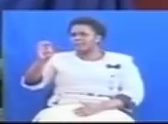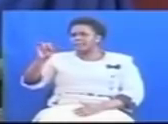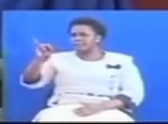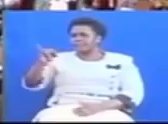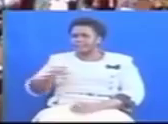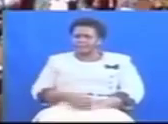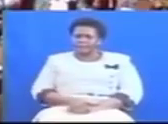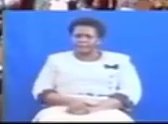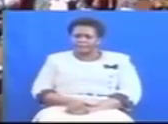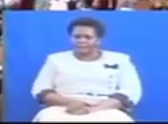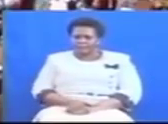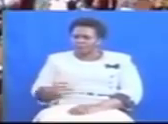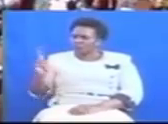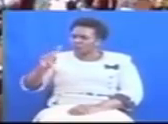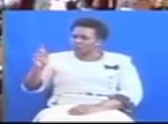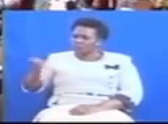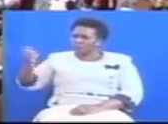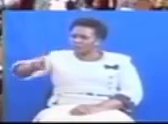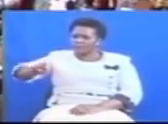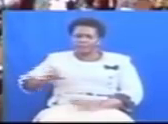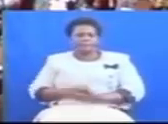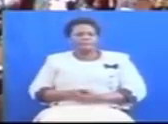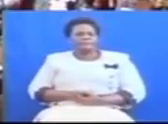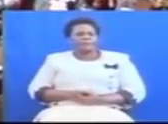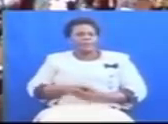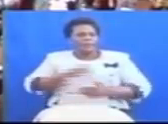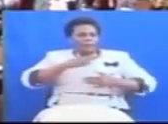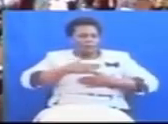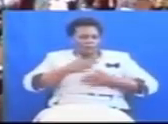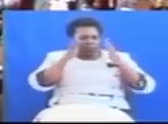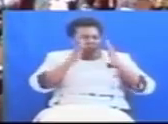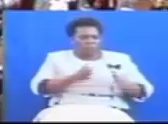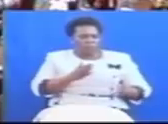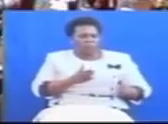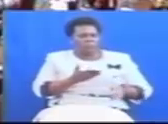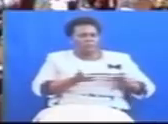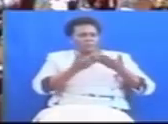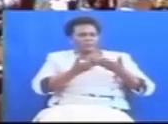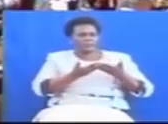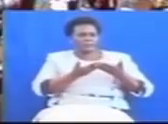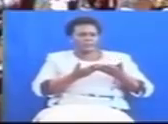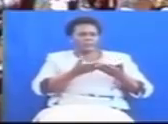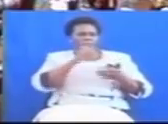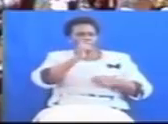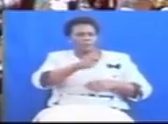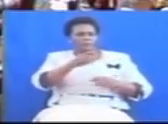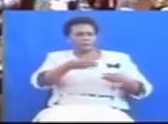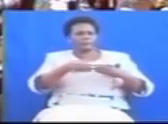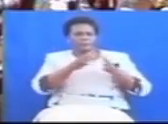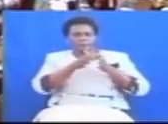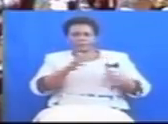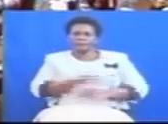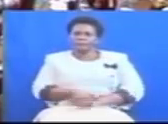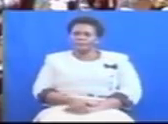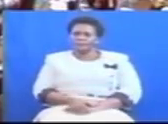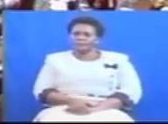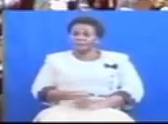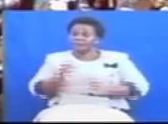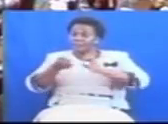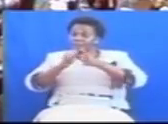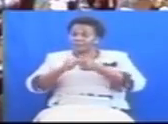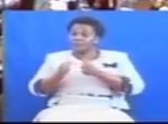nyongeza. Asante sana mheshimiwa naibu spika kwa kunipa nafasi ya kuuliza swali dogo la nyongeza. Kwa kuwa tatizo la